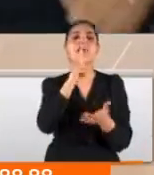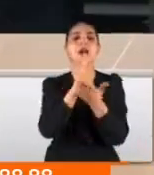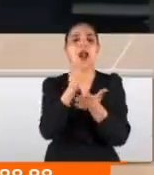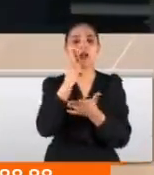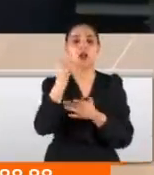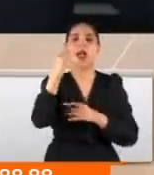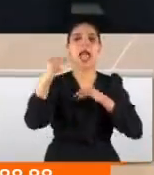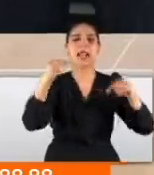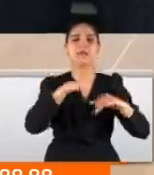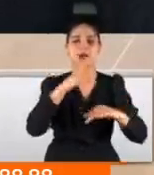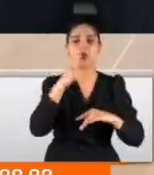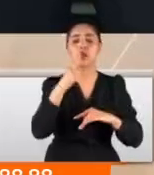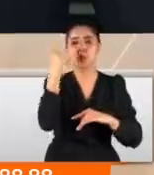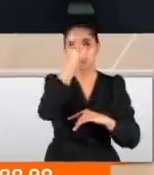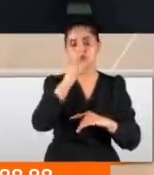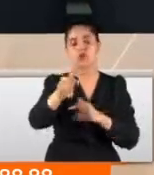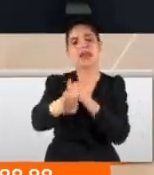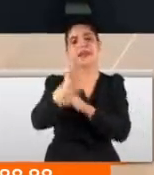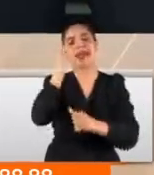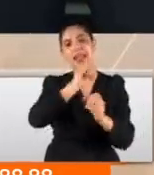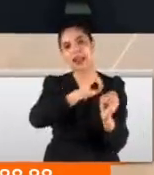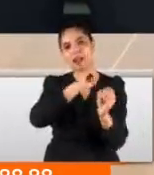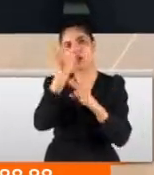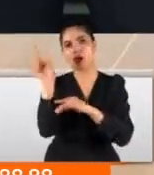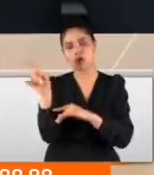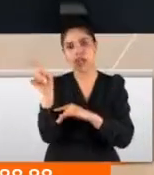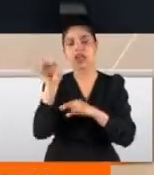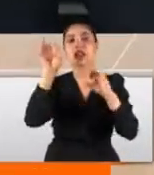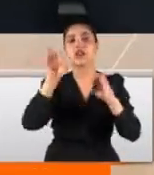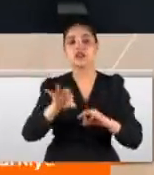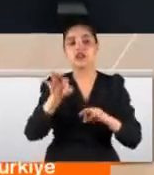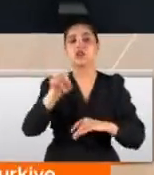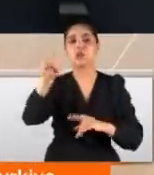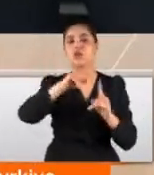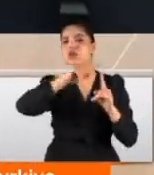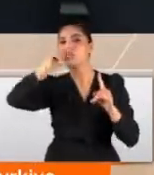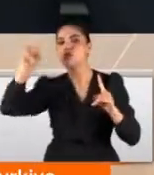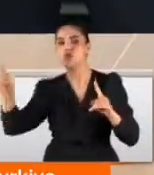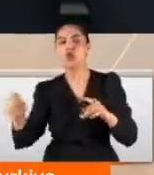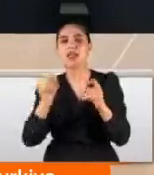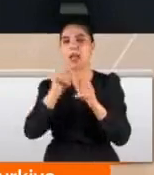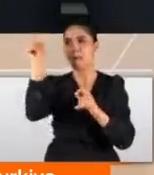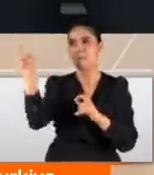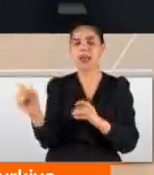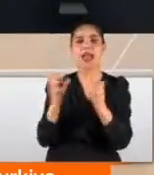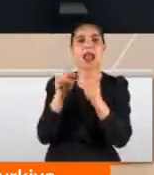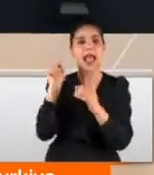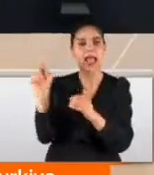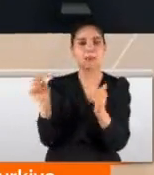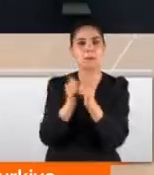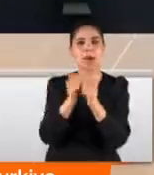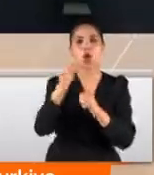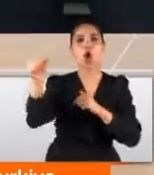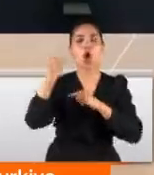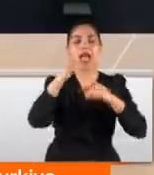olduğu için iddianameyi iade etmiştir Yargıtay Cumhuriyet başsavcılığı'na İşte bu Geride kalan süre içeri ben Bekir Şahin ve Ekibi o